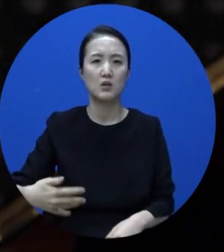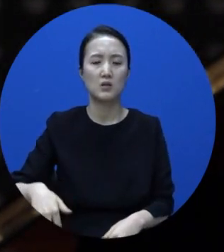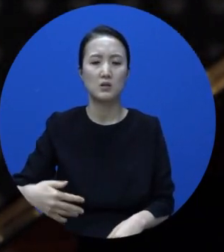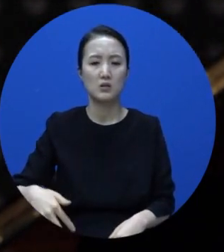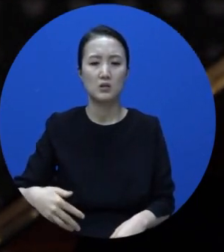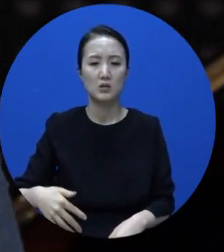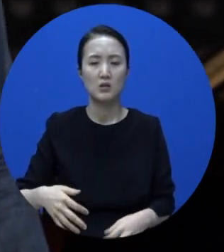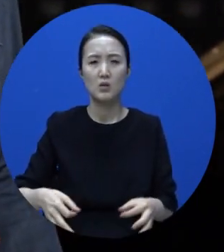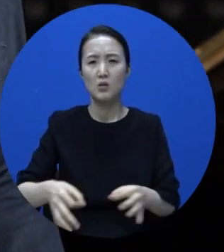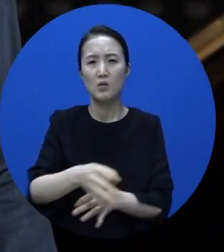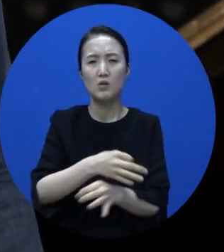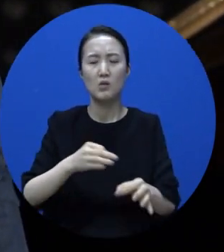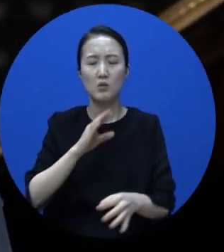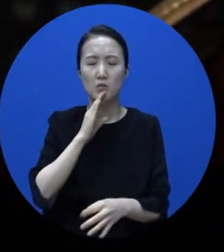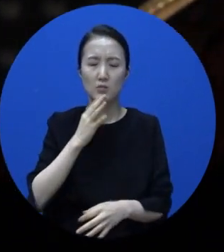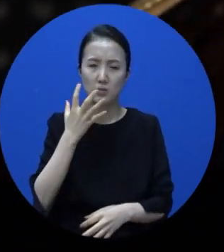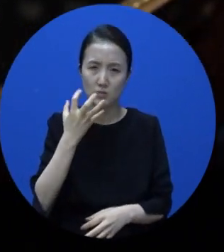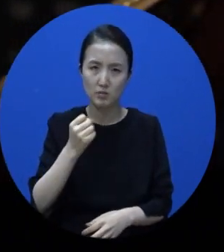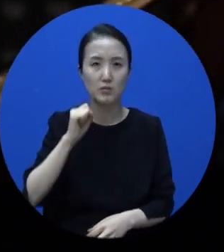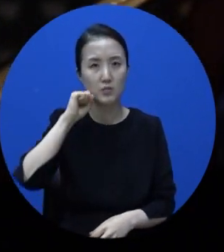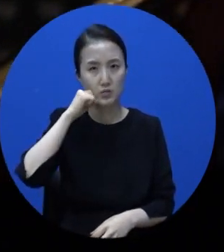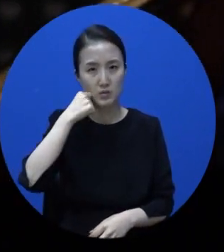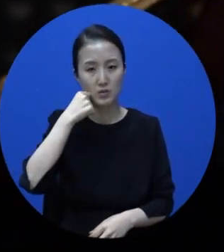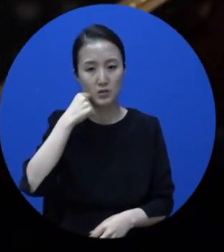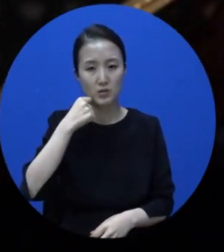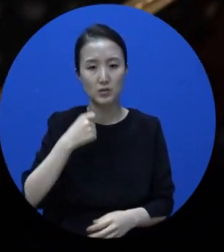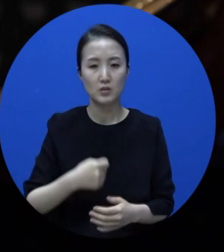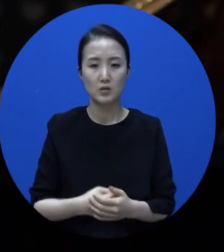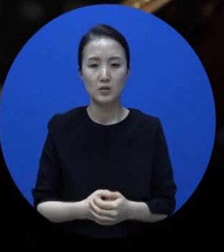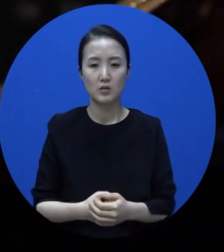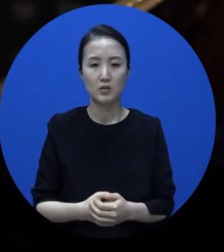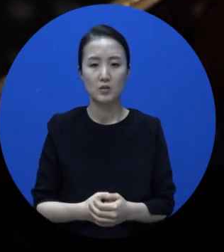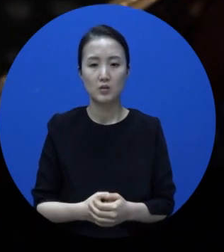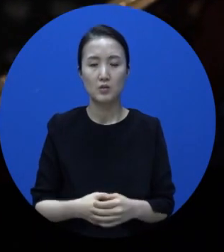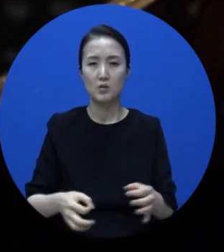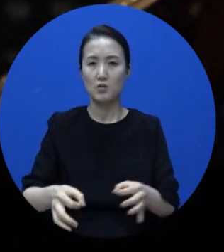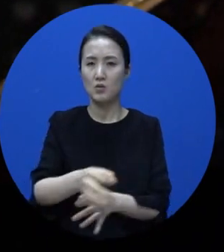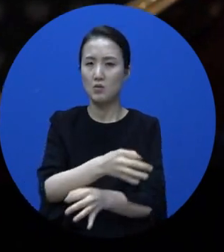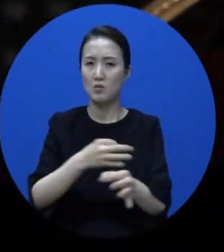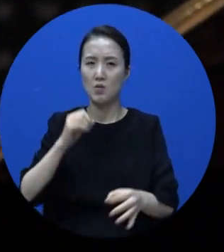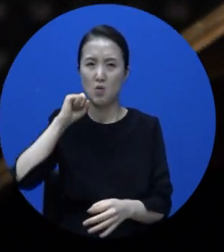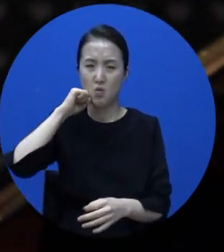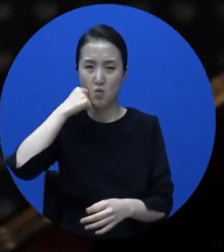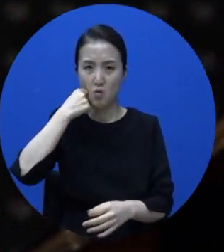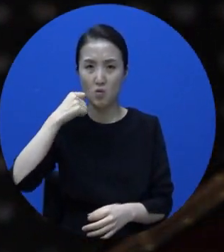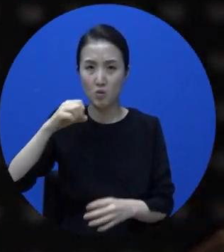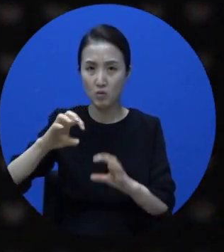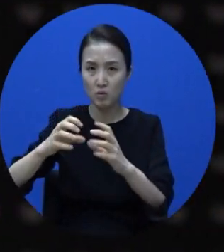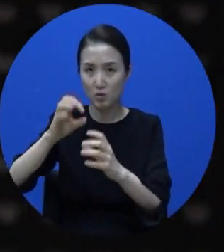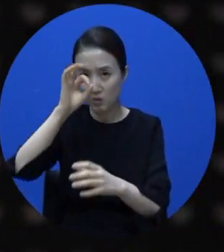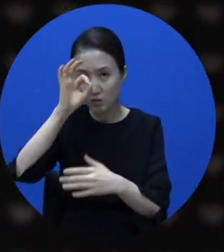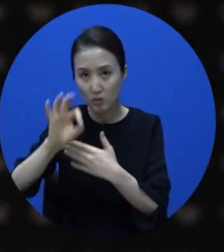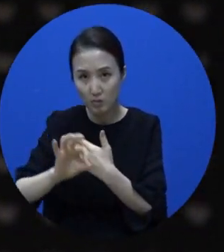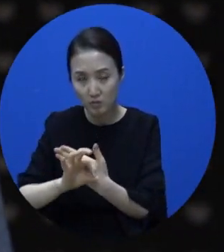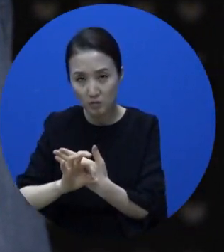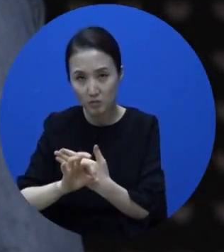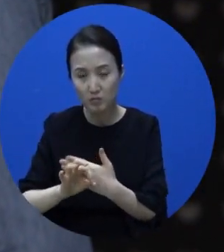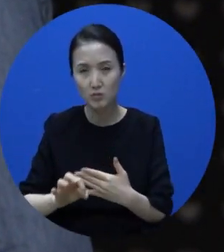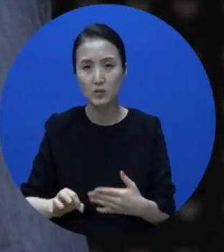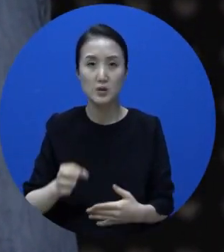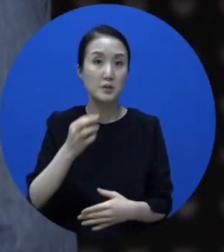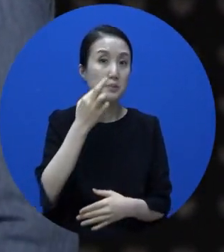굉장히 어렵거든요 신은경 게 굉장히 어려운 상황 속에서 미국은 기준금리를 인상하는